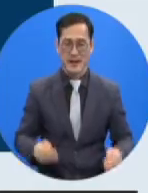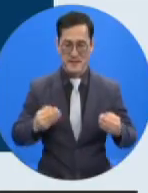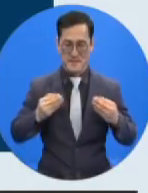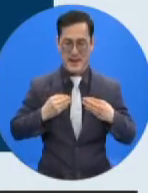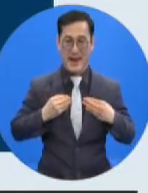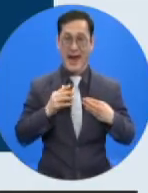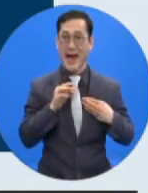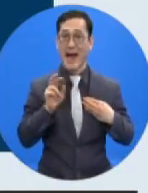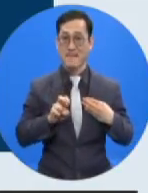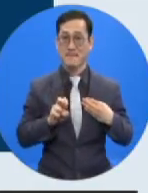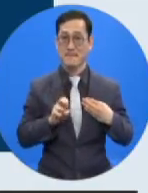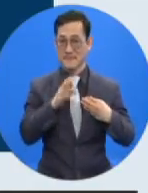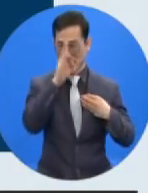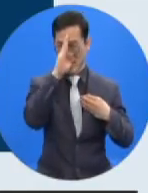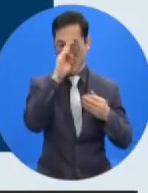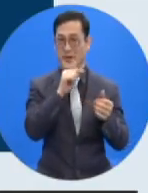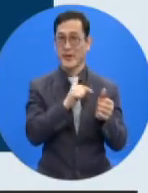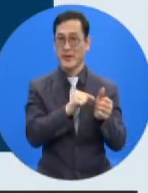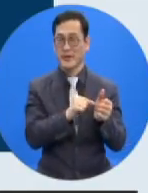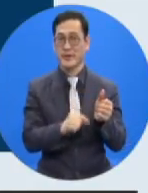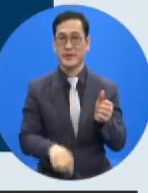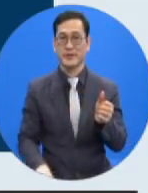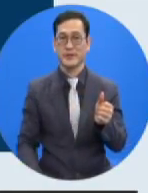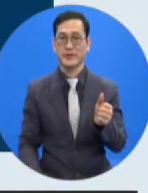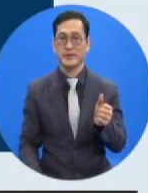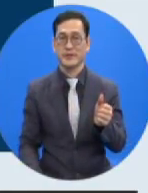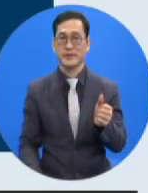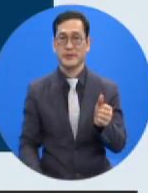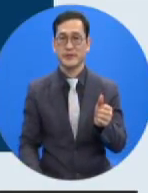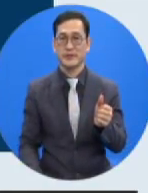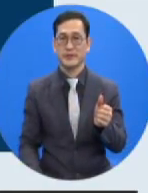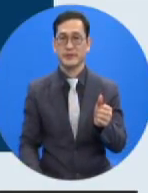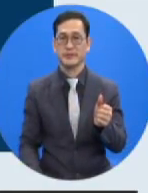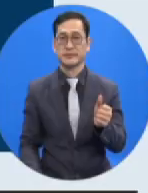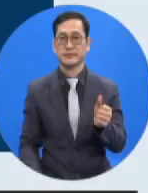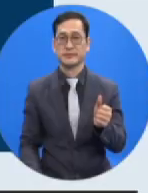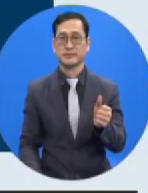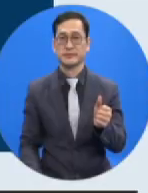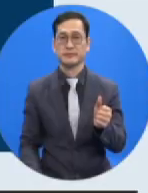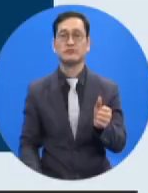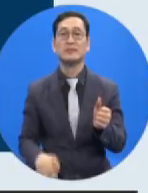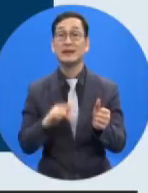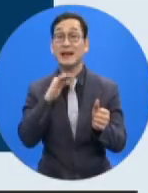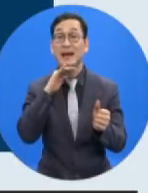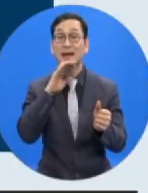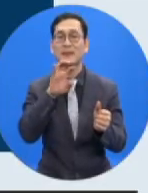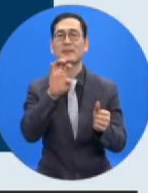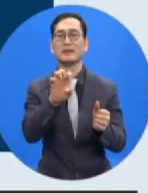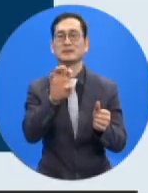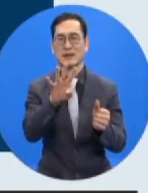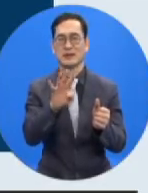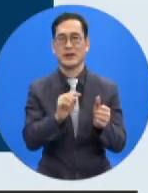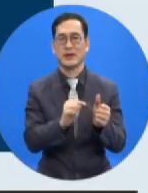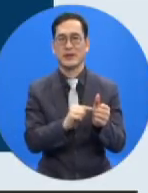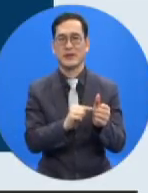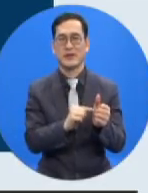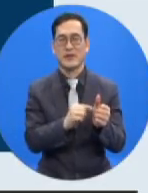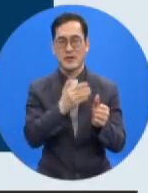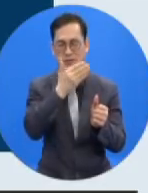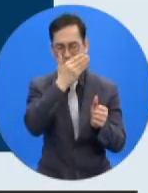서울 마포구에 거주했던 44살의 젊은, 아주 젊은 가장입니다. 44살이면 정말로